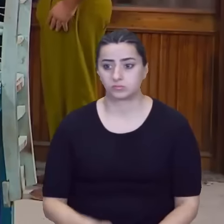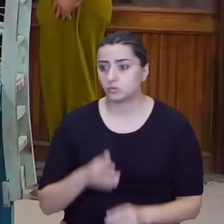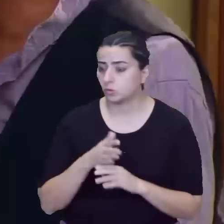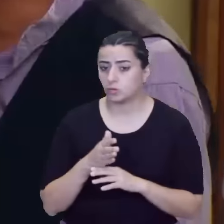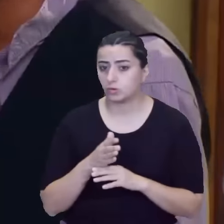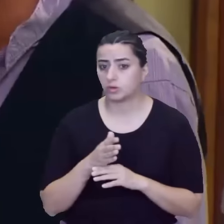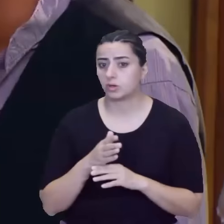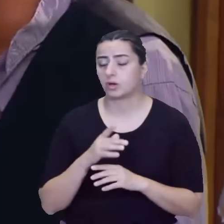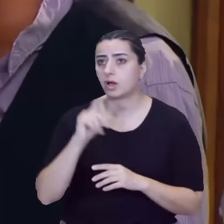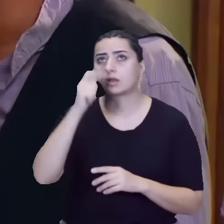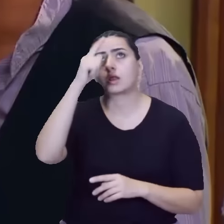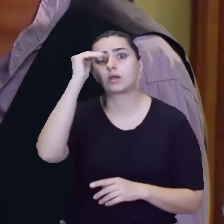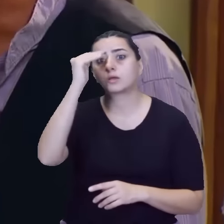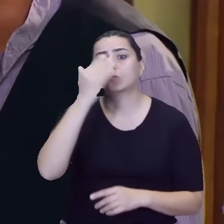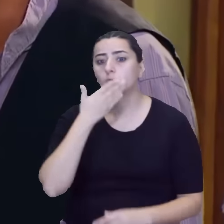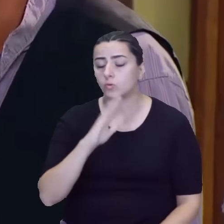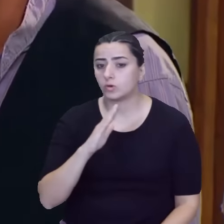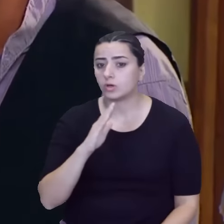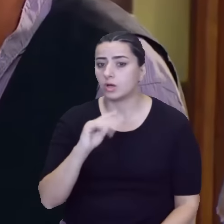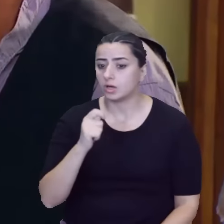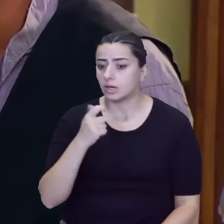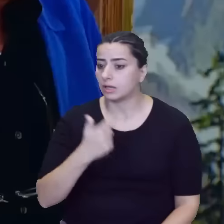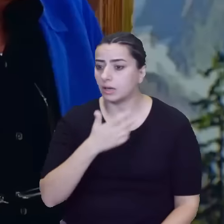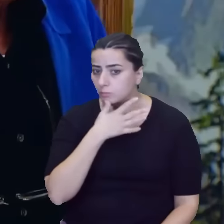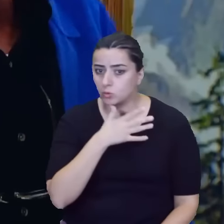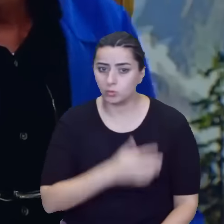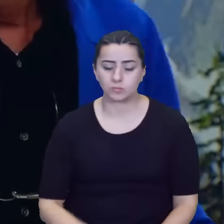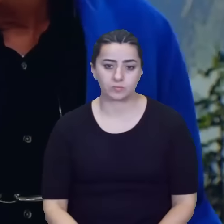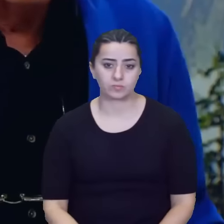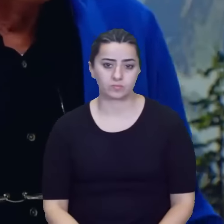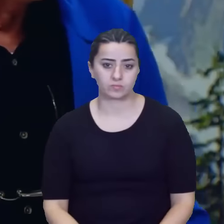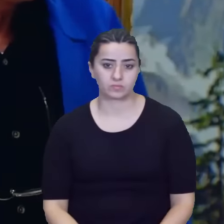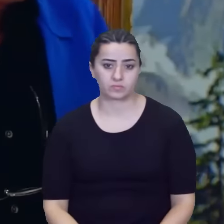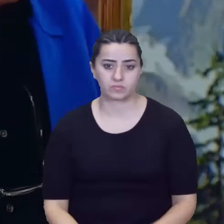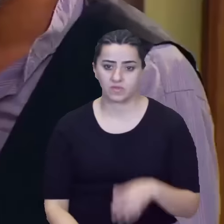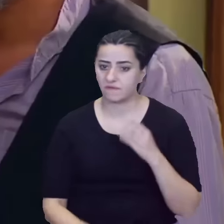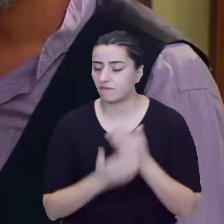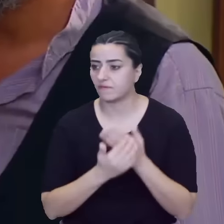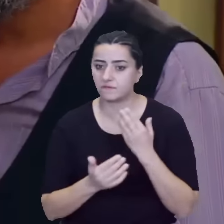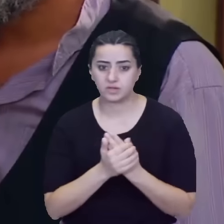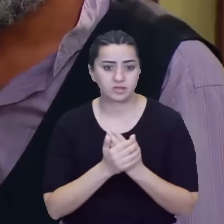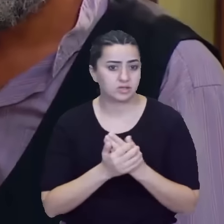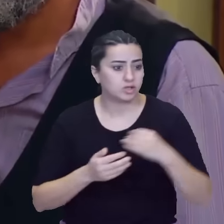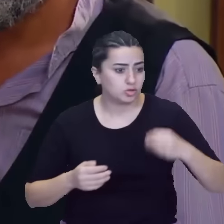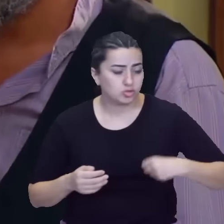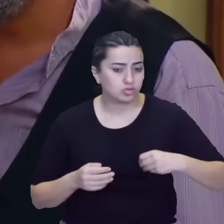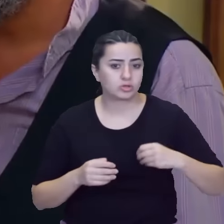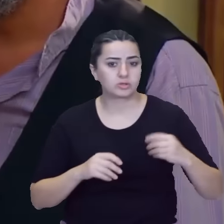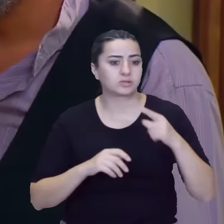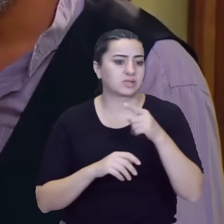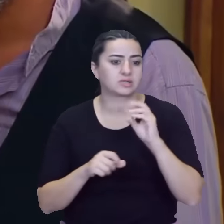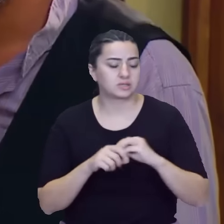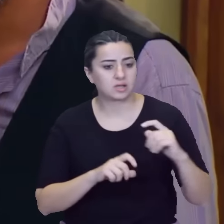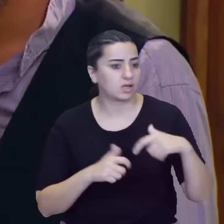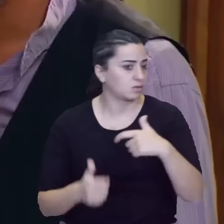birader. Anahtar da yerinde yoktu. Demek anahtarın yerini de biliyor. Vay vay vay, demek suçu işleyip senin